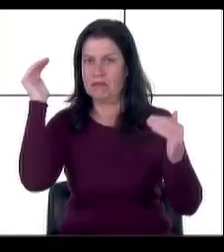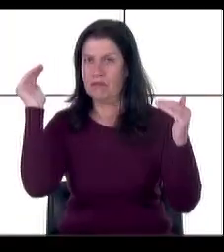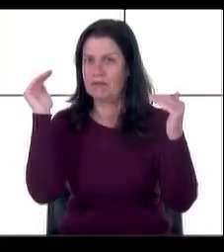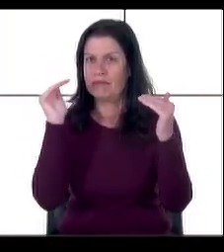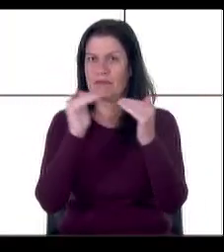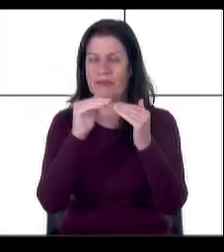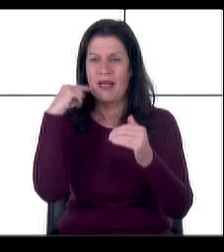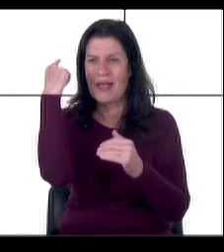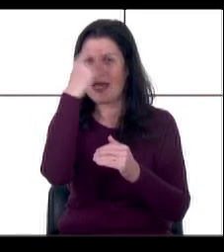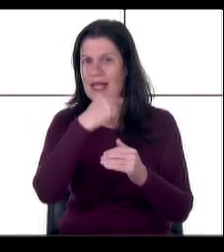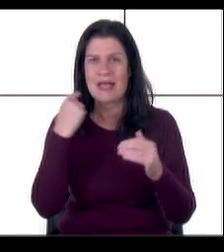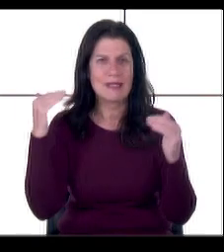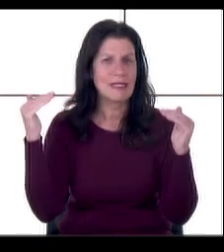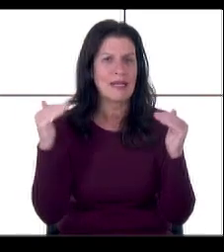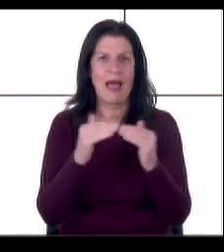לחלוטין.